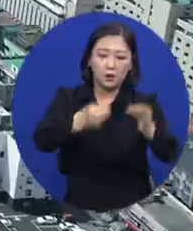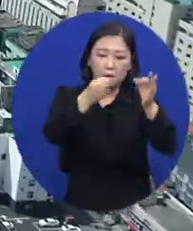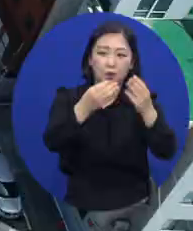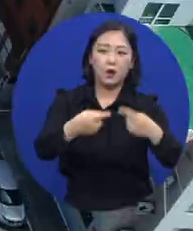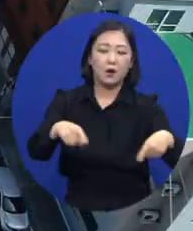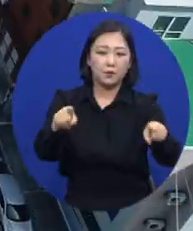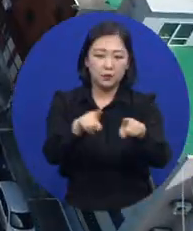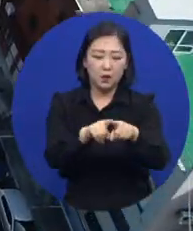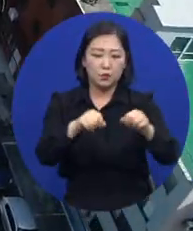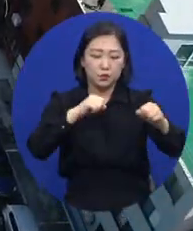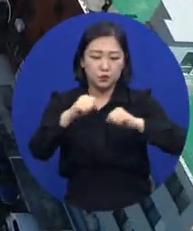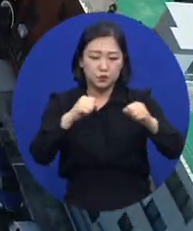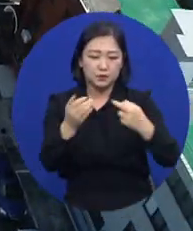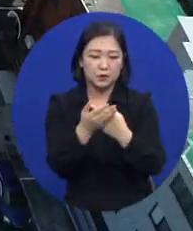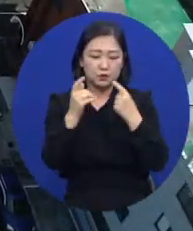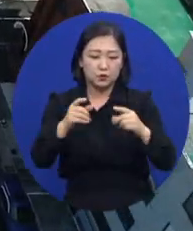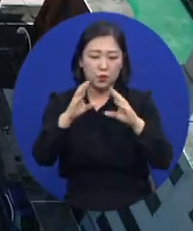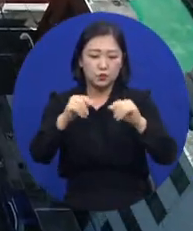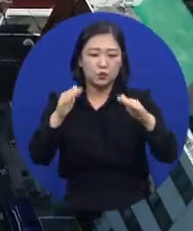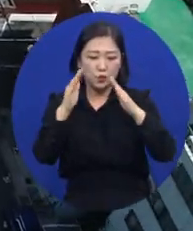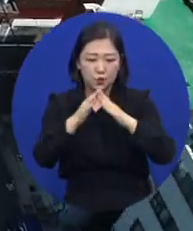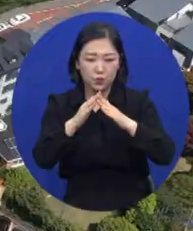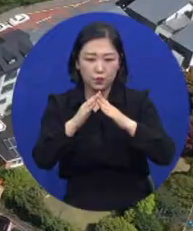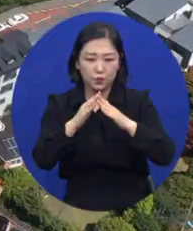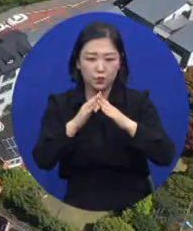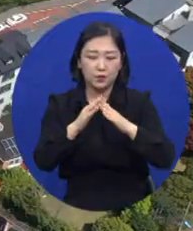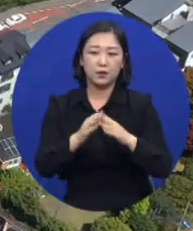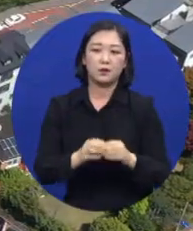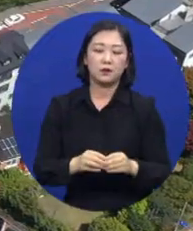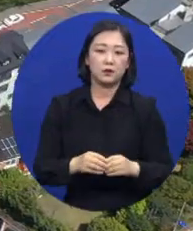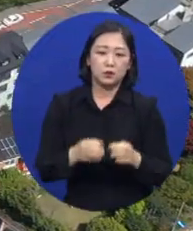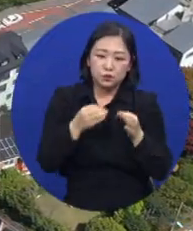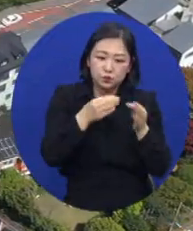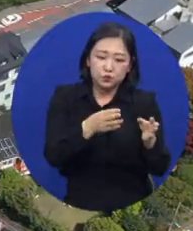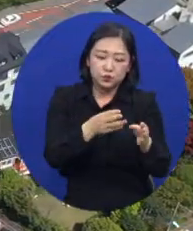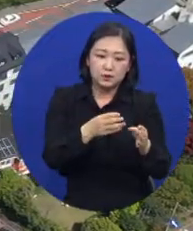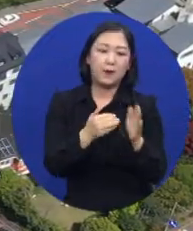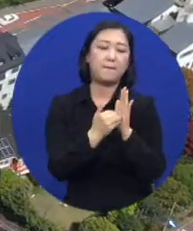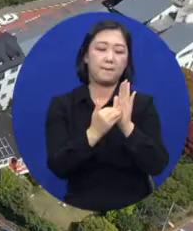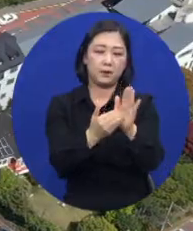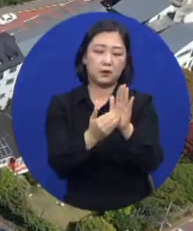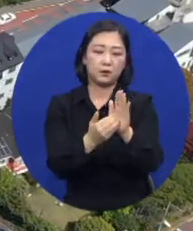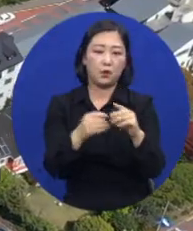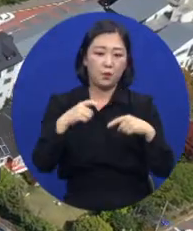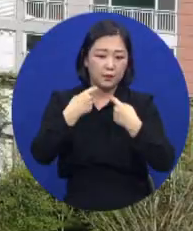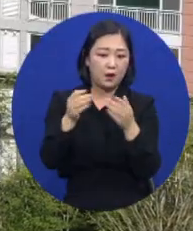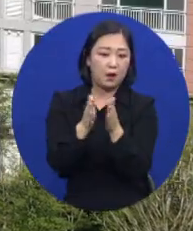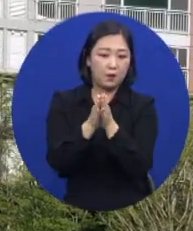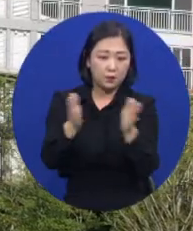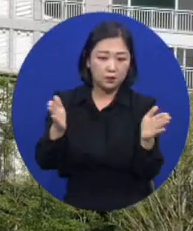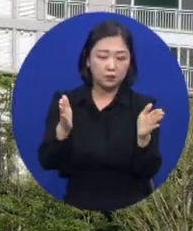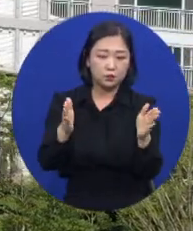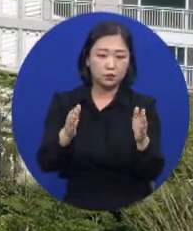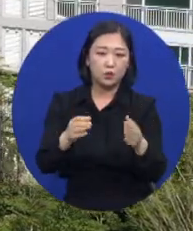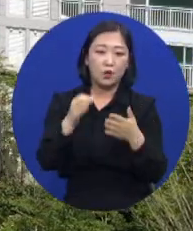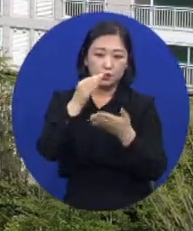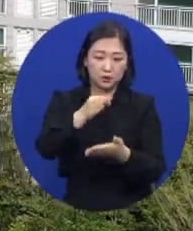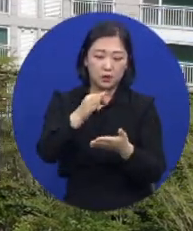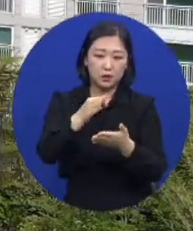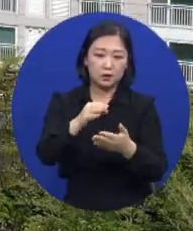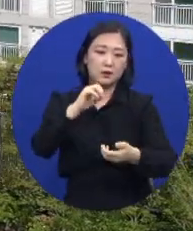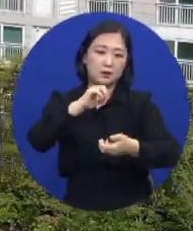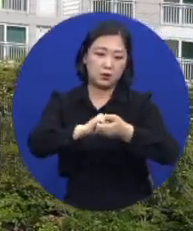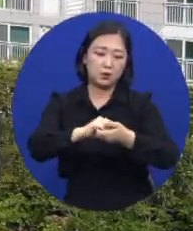함께 꿈틀대는 제주 지역 부동산 시장. 제주도가 투기 세력을 막겠다며 민간 아파트까지 분양가 상한제